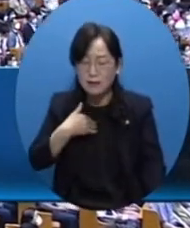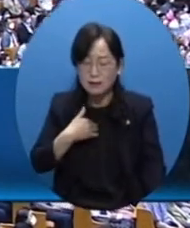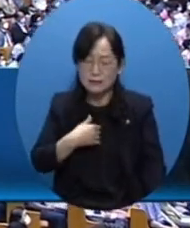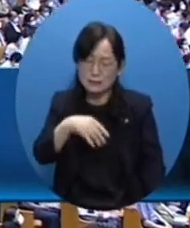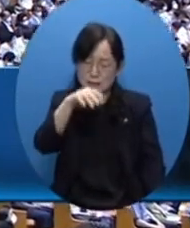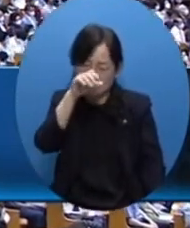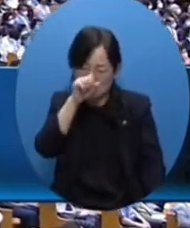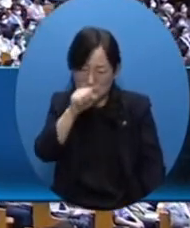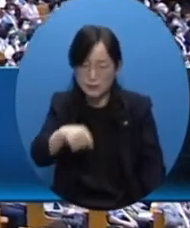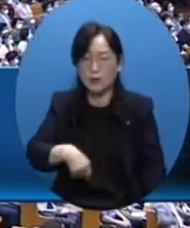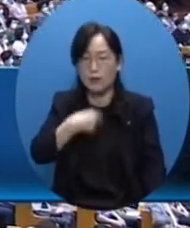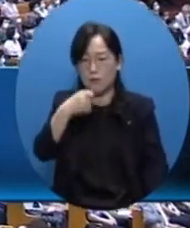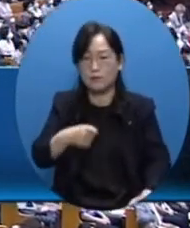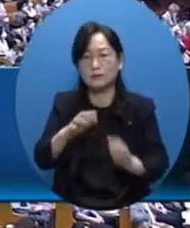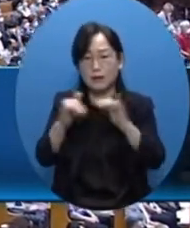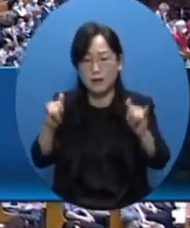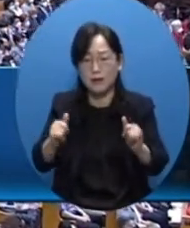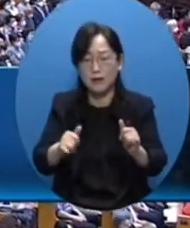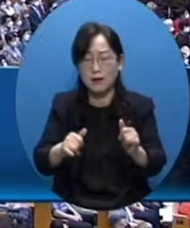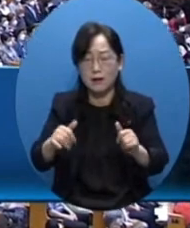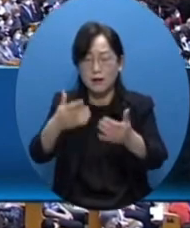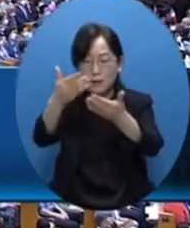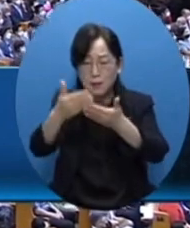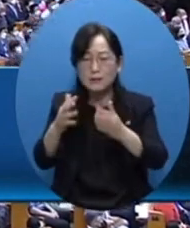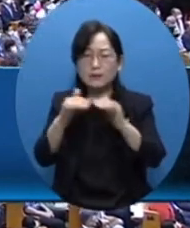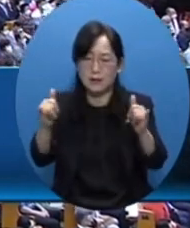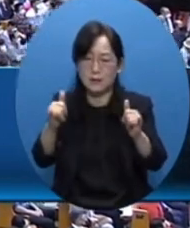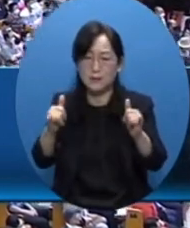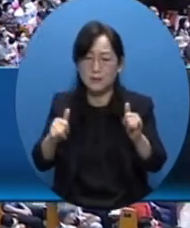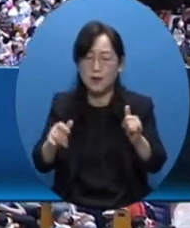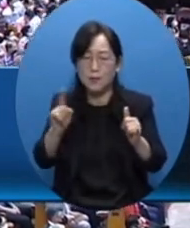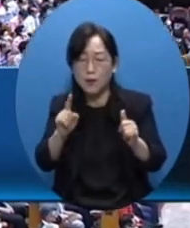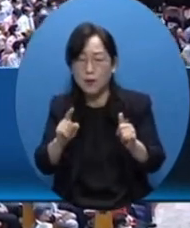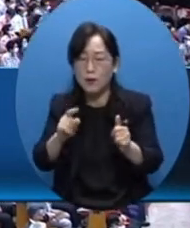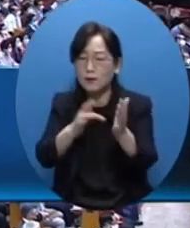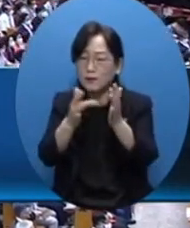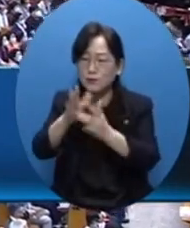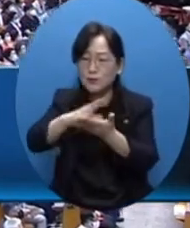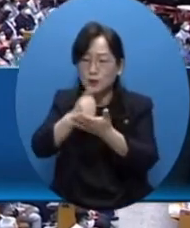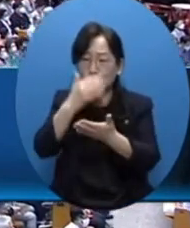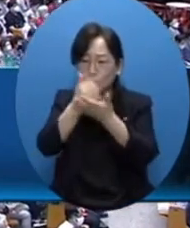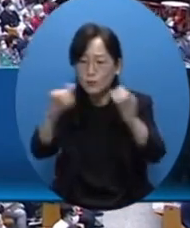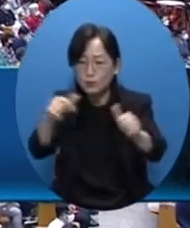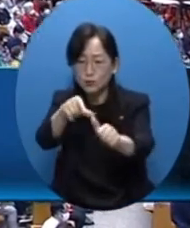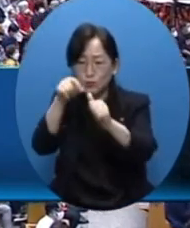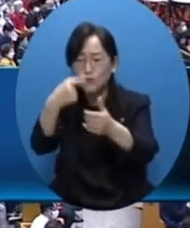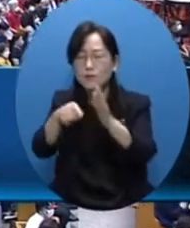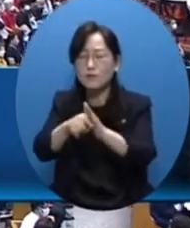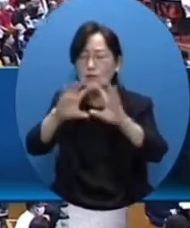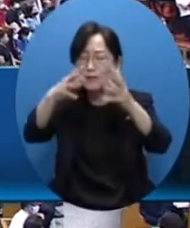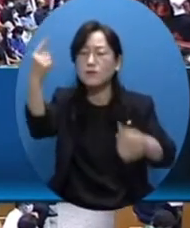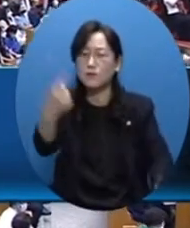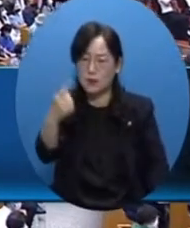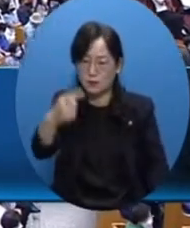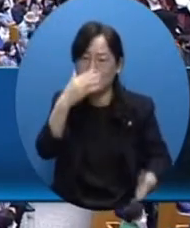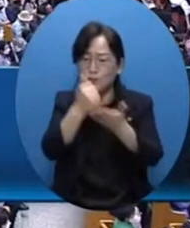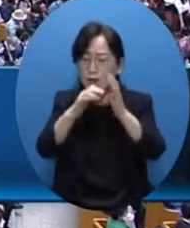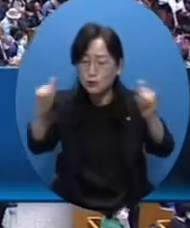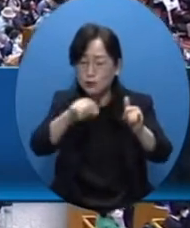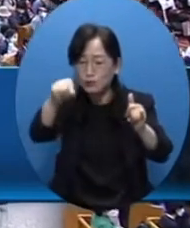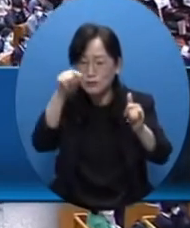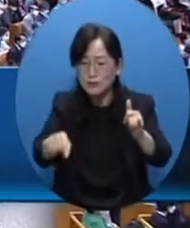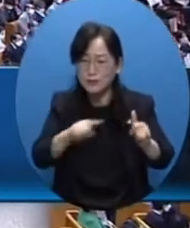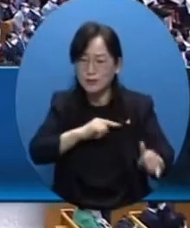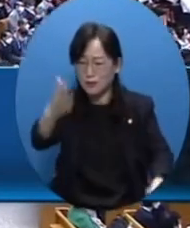사람이 받을 만한 이 말이여 그리스도 예수께서 죄인을 구원하시려고 세상에 이 마셨다 하였도다 주일 중에 내가